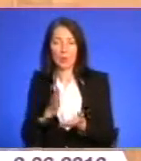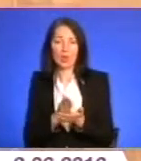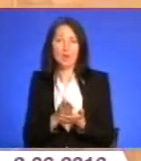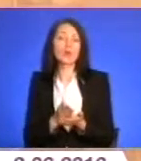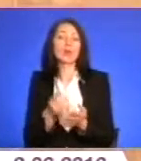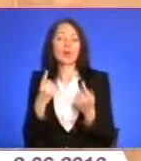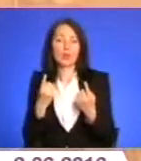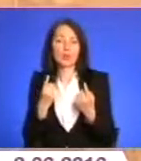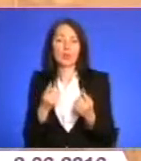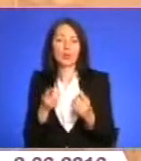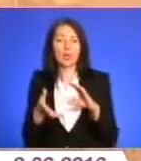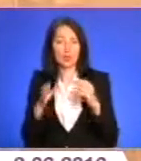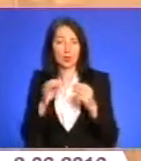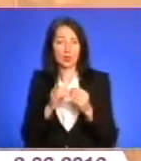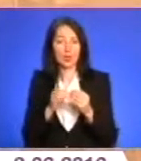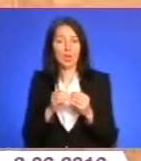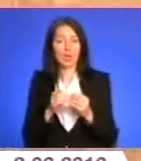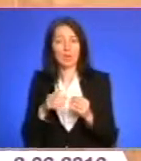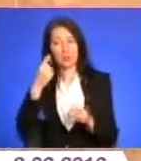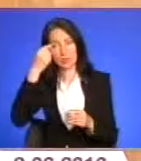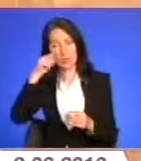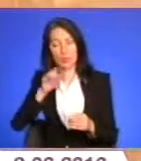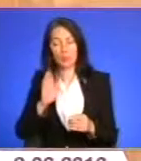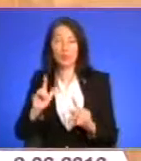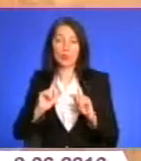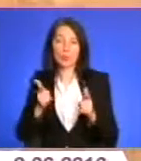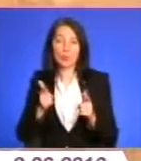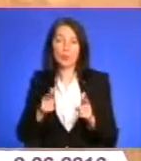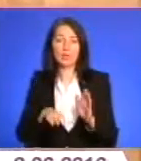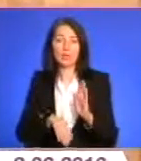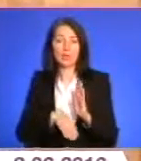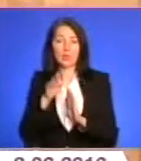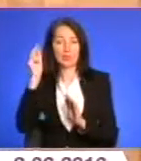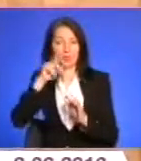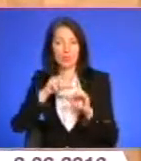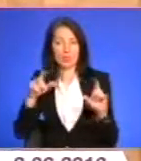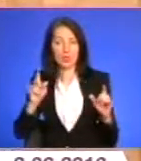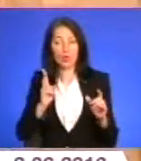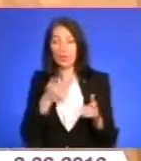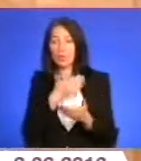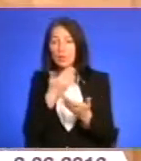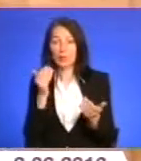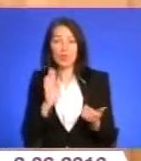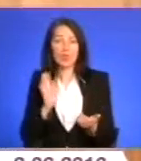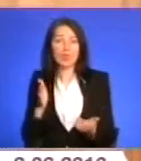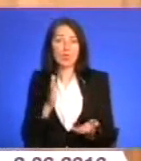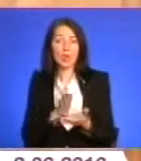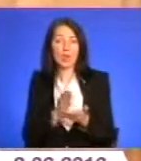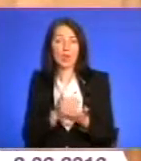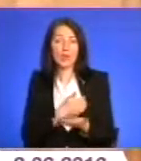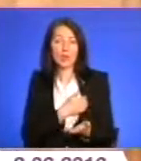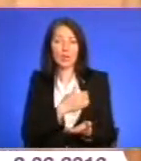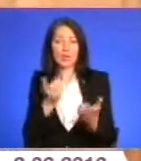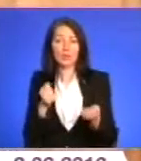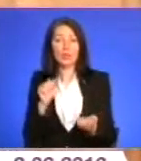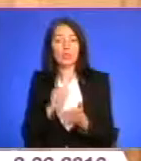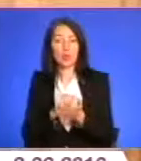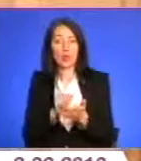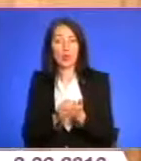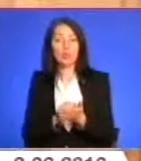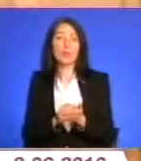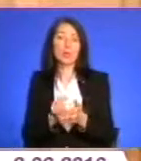результати, власне, знань, вони будуть йти в навчальні заклади. Хто не буде мати такого бажання отримати диплом вже